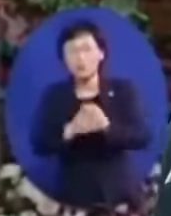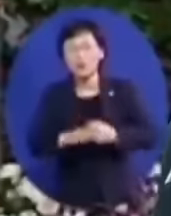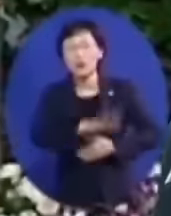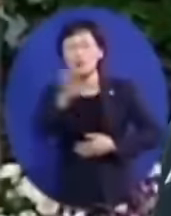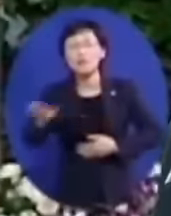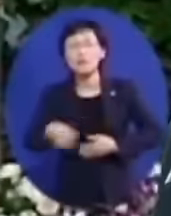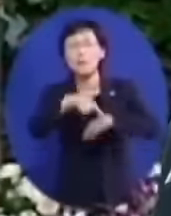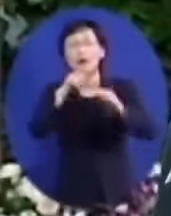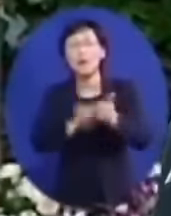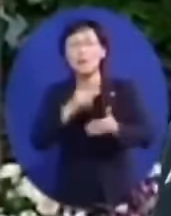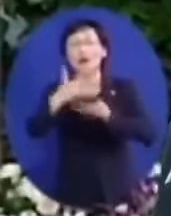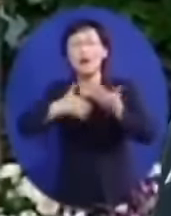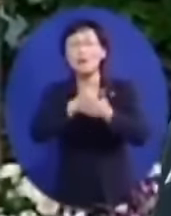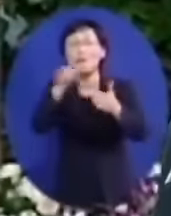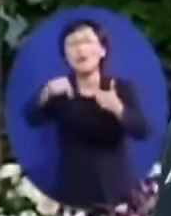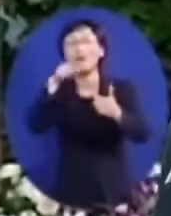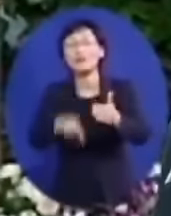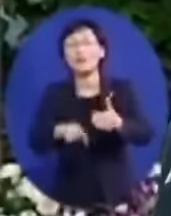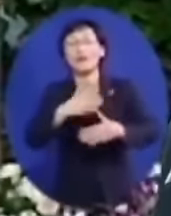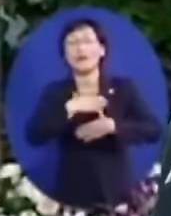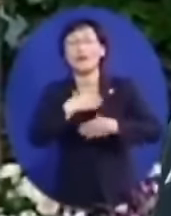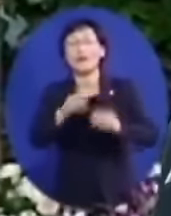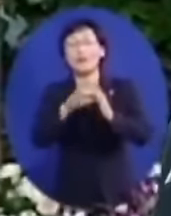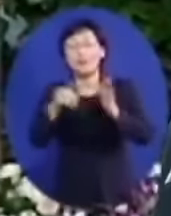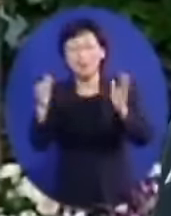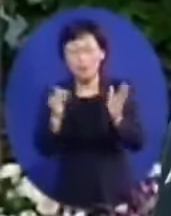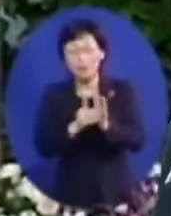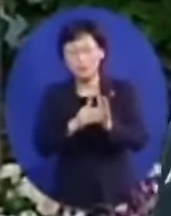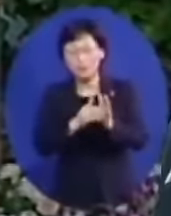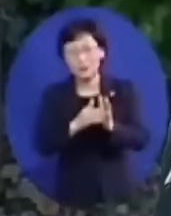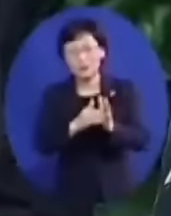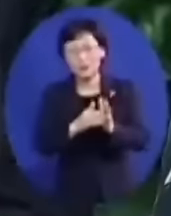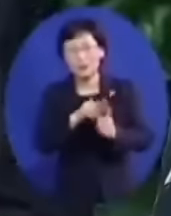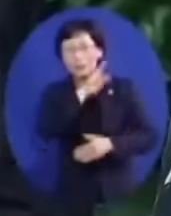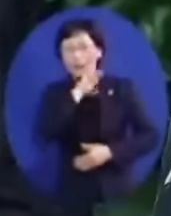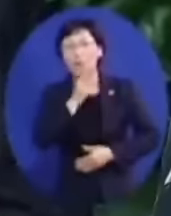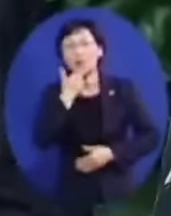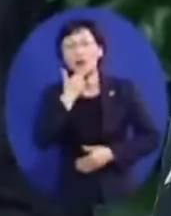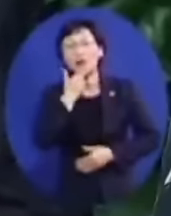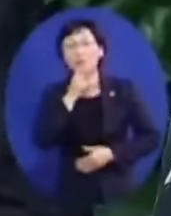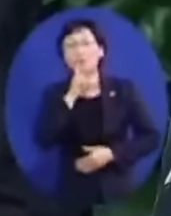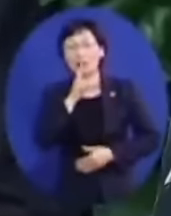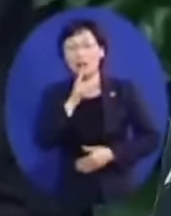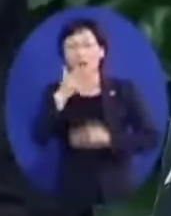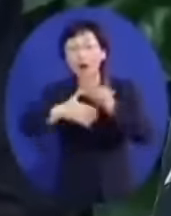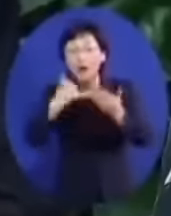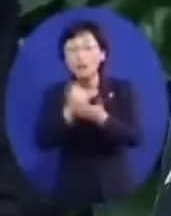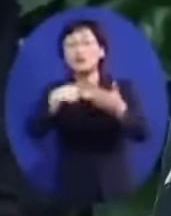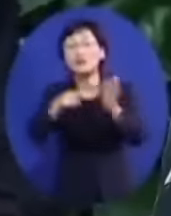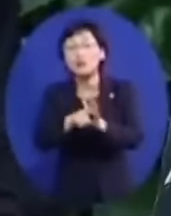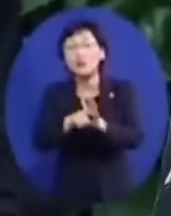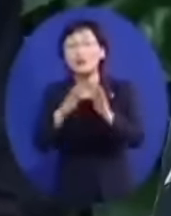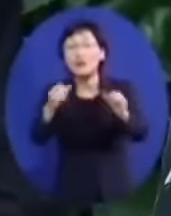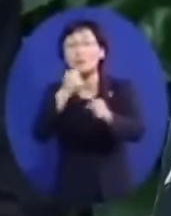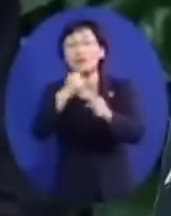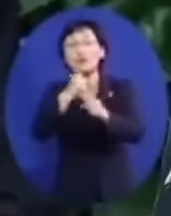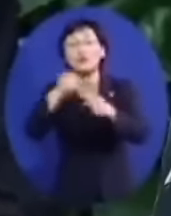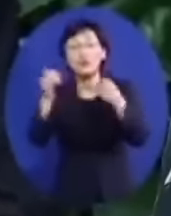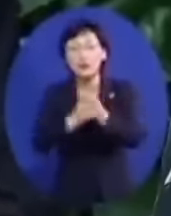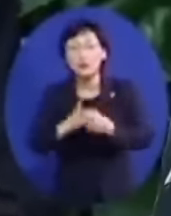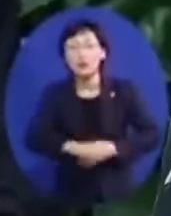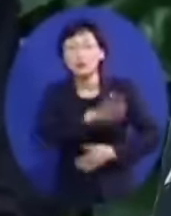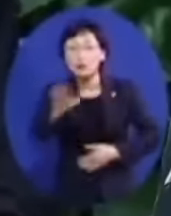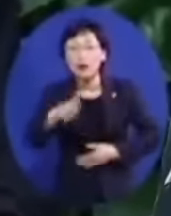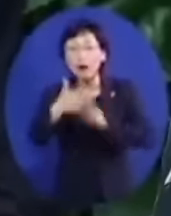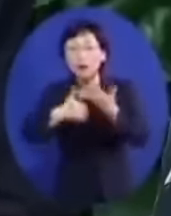안식을 찾을 때까지 평안을 누리지 못합니다. 하나님을 위해서 우리가 만들어졌으니까 우리가 하나님께 떠나고 하나님이 우리를